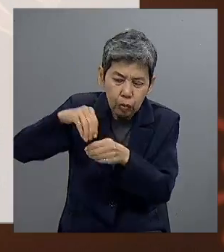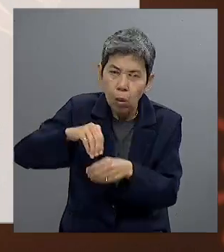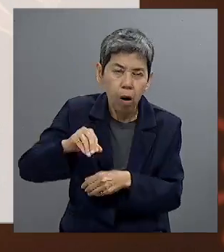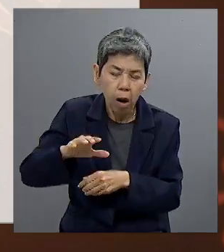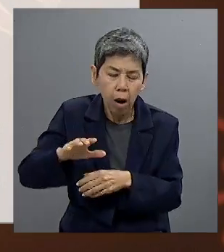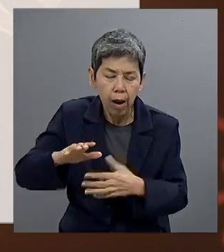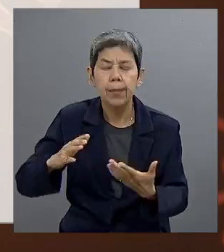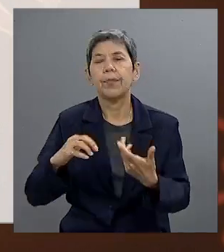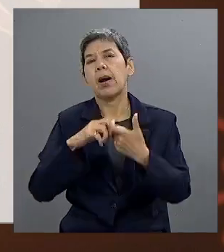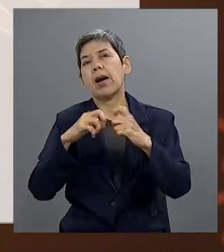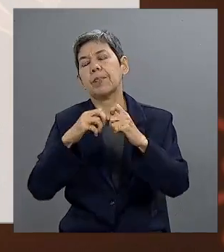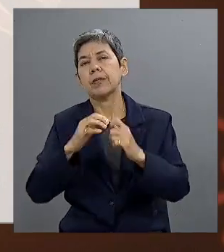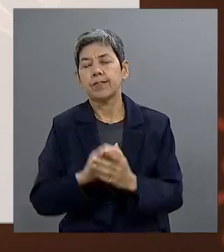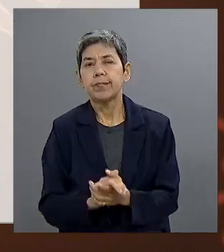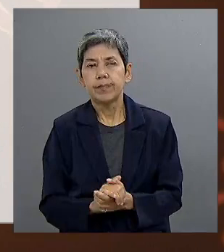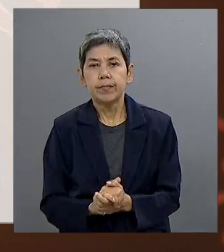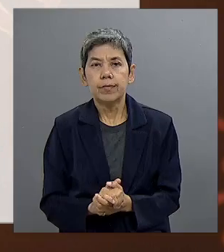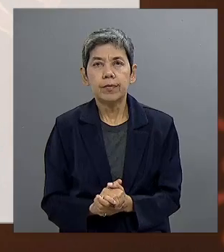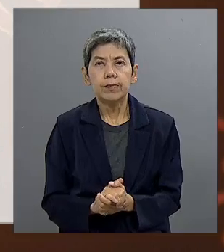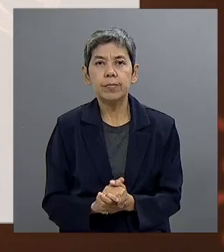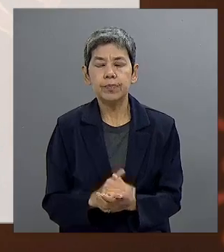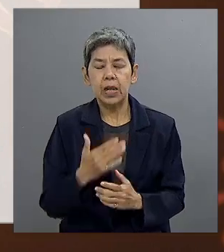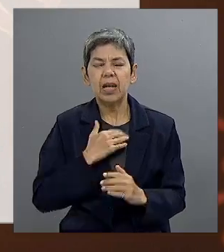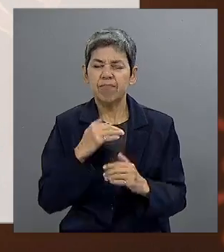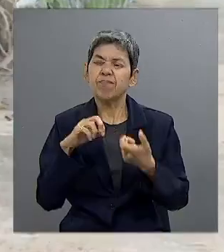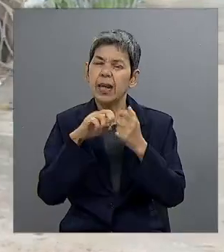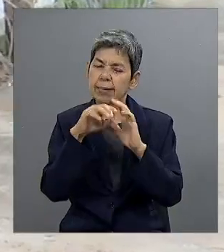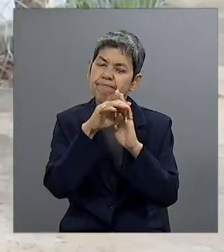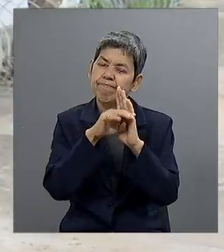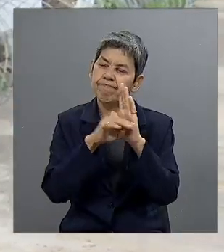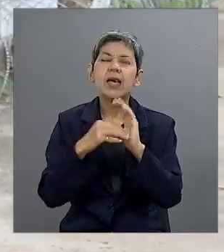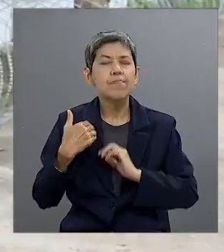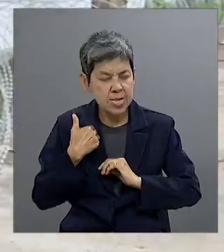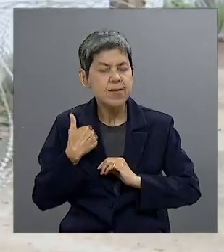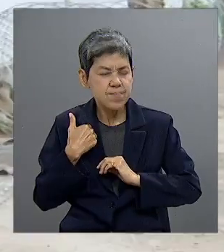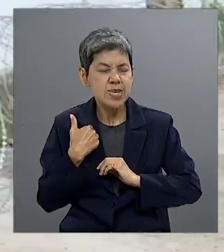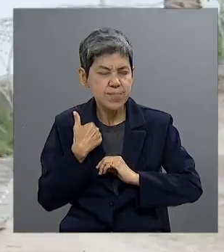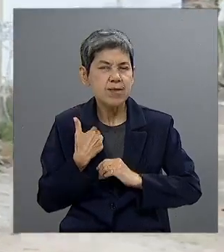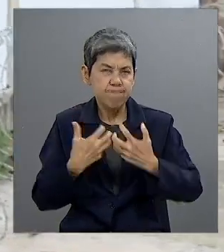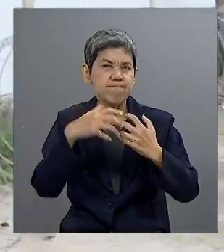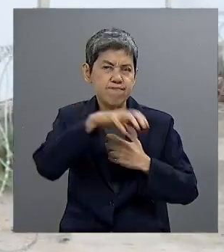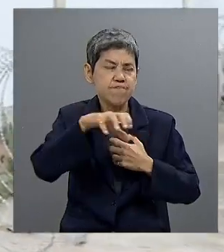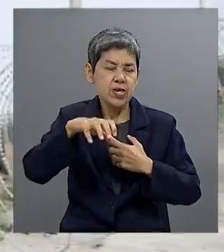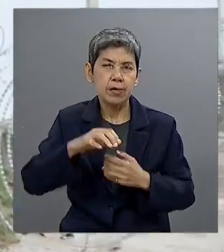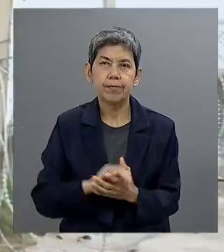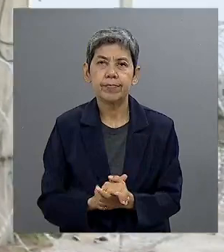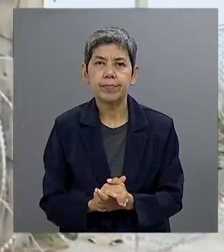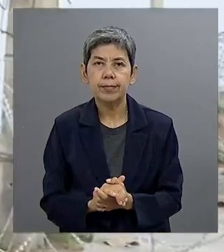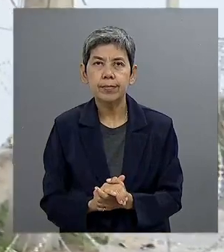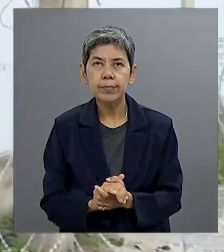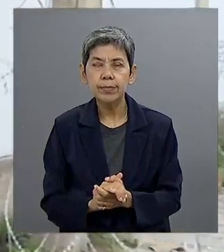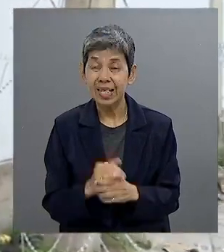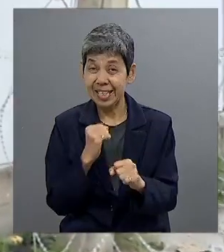ไหมอะไรอย่างเงี้ยคือข้อจำกัดก็ก็มีพอสมควรมีการยกระดับมาตรการ